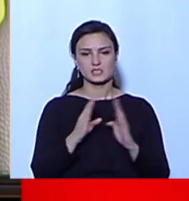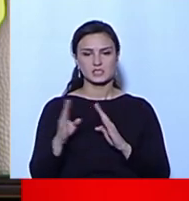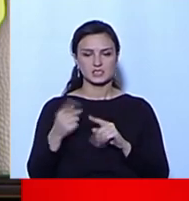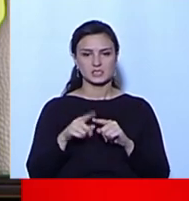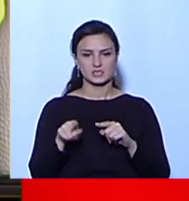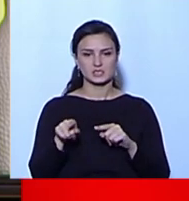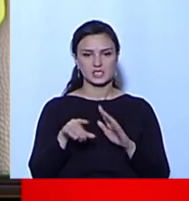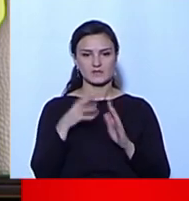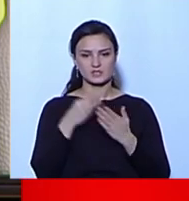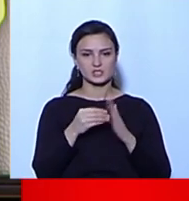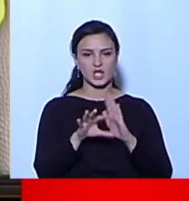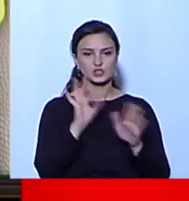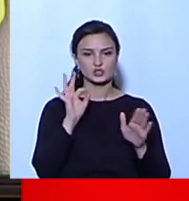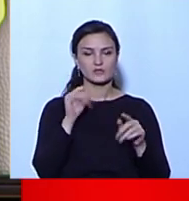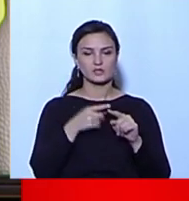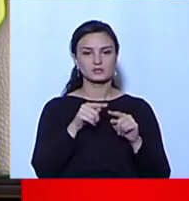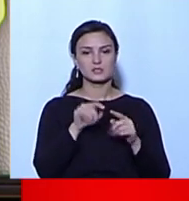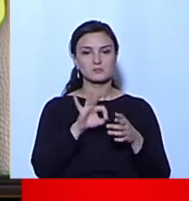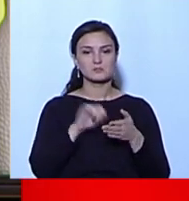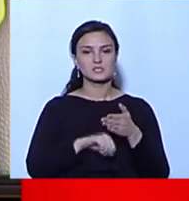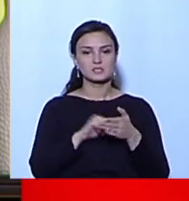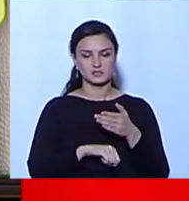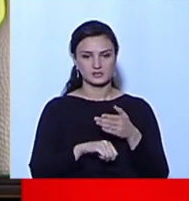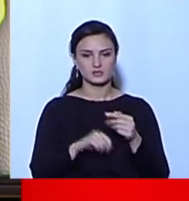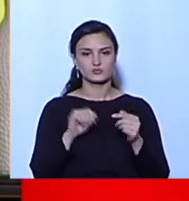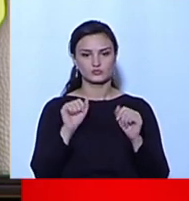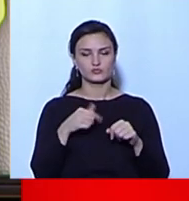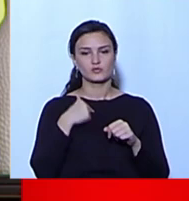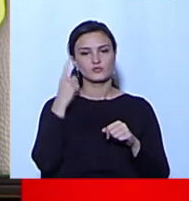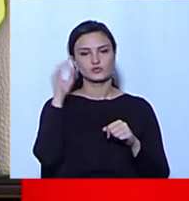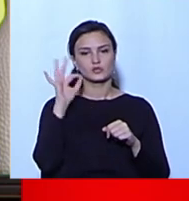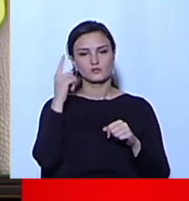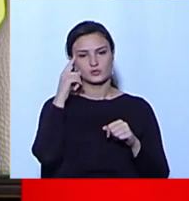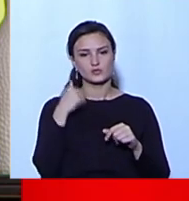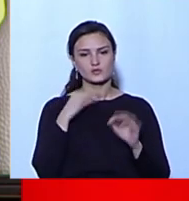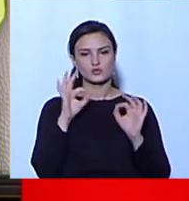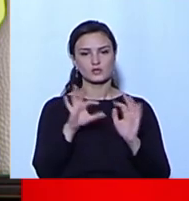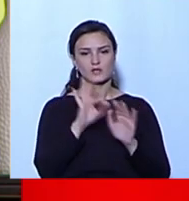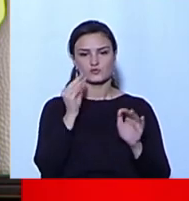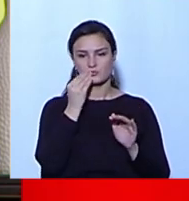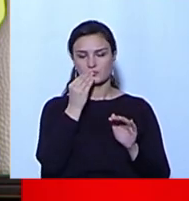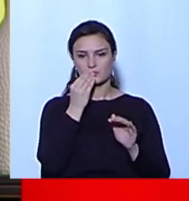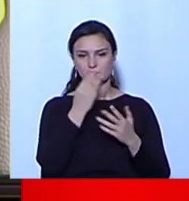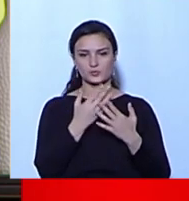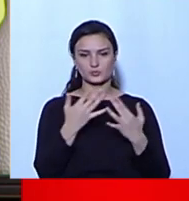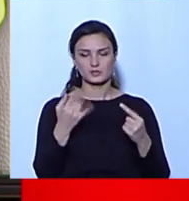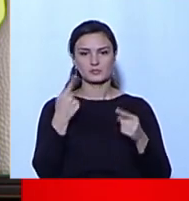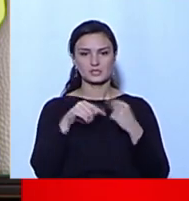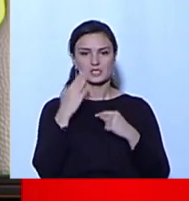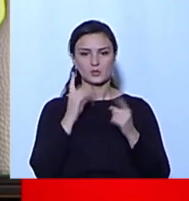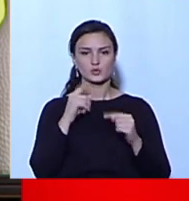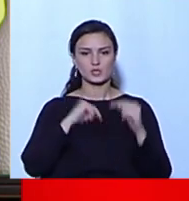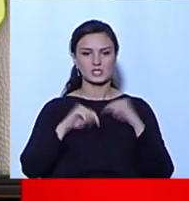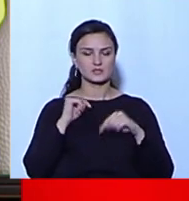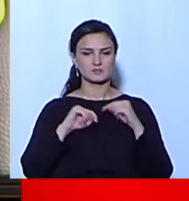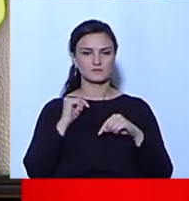სასარგებლოდ გაკეთებული არჩევანის არგუმენტით, ხშირ შემთხვევაში ჩვენ რომ გგონია რომ სწორად ავირჩიეთ საკვები პროდუქტები და რეალურად